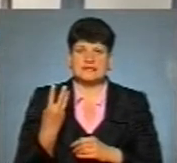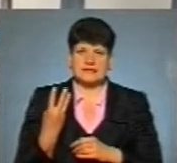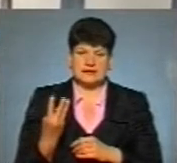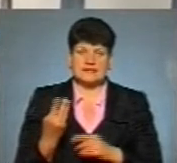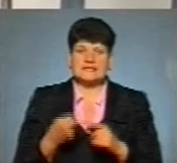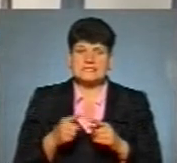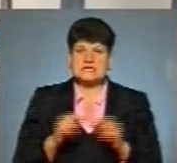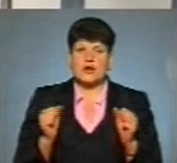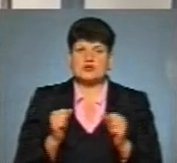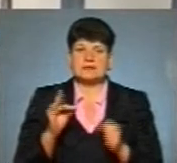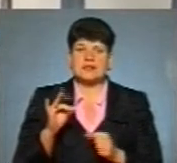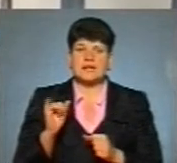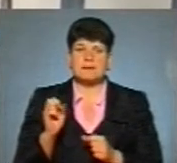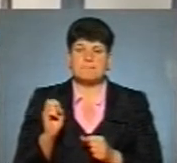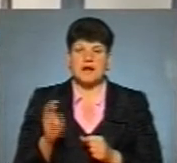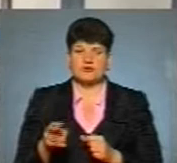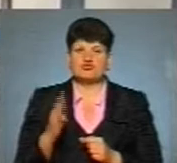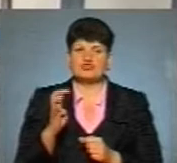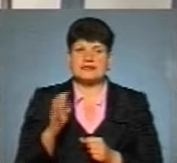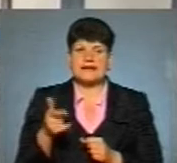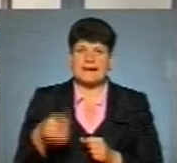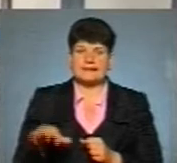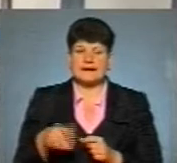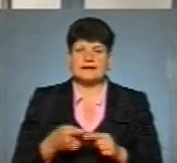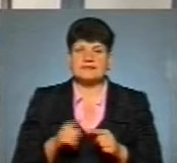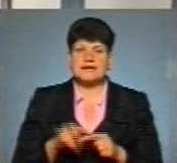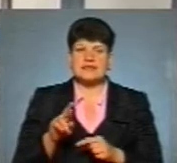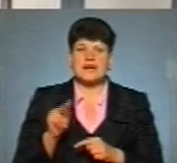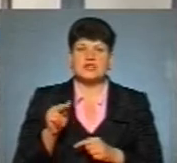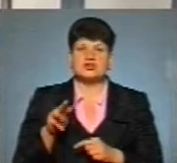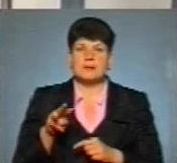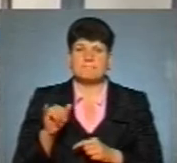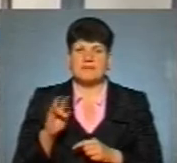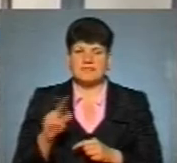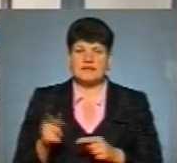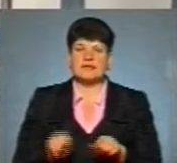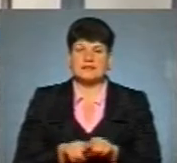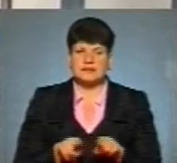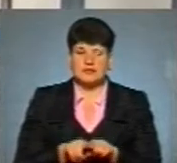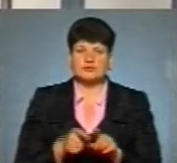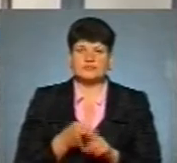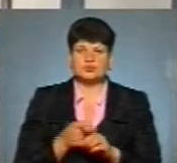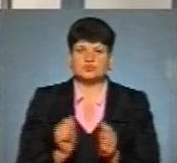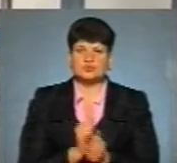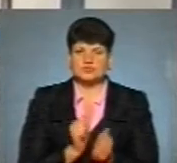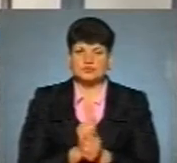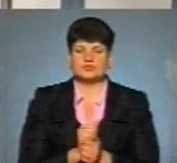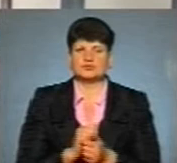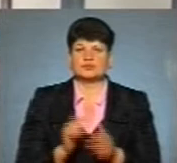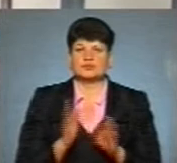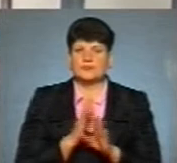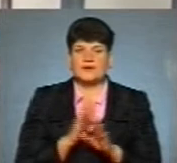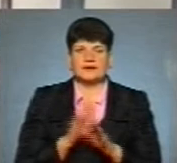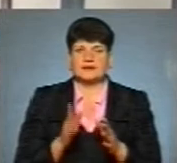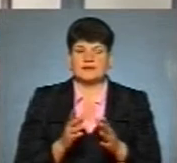2,3 це озимий ріпак. 400 гектарів – це в нас є ячмінь, який так само через посушливі умови не вийшов з зими